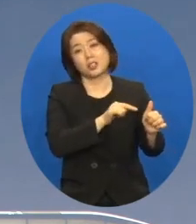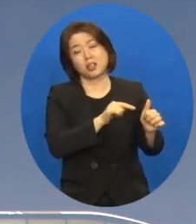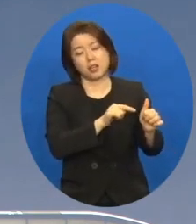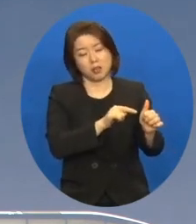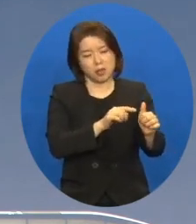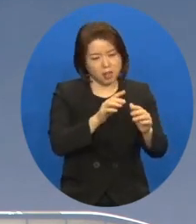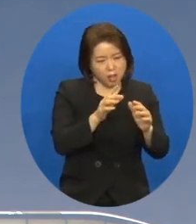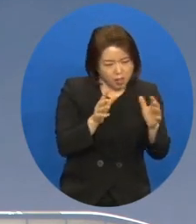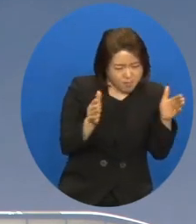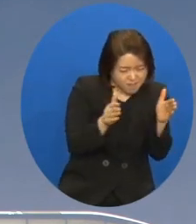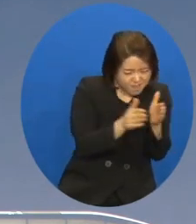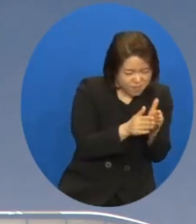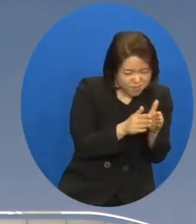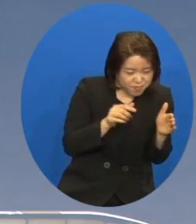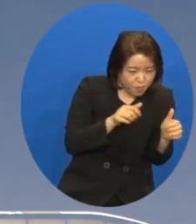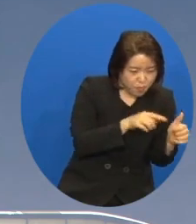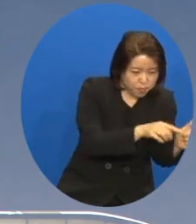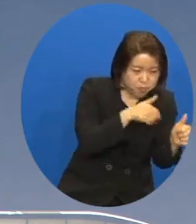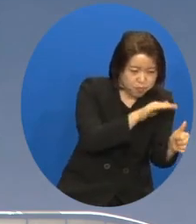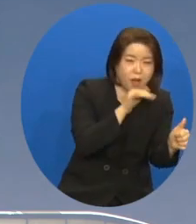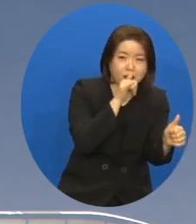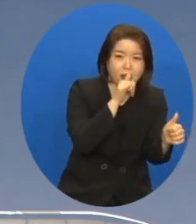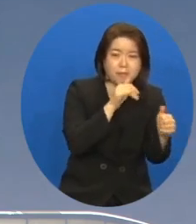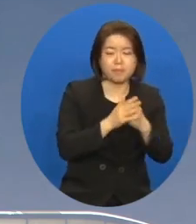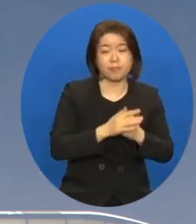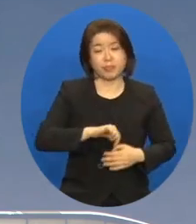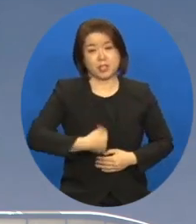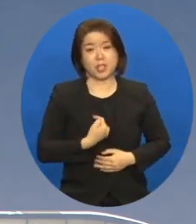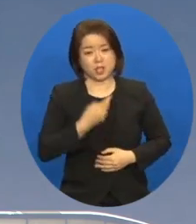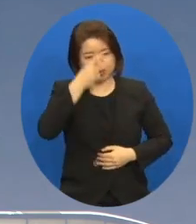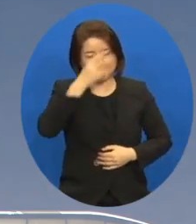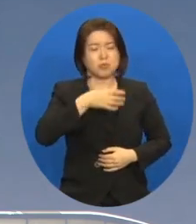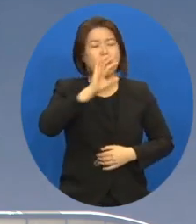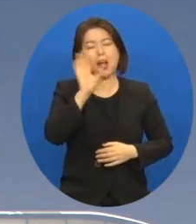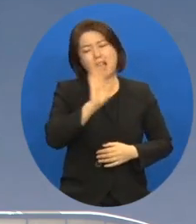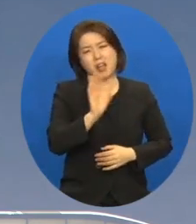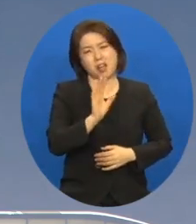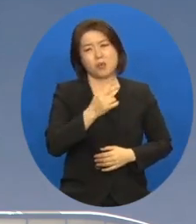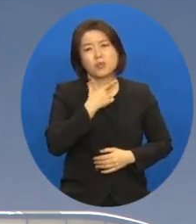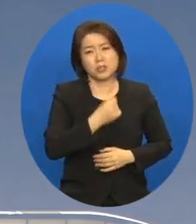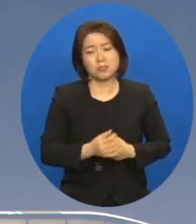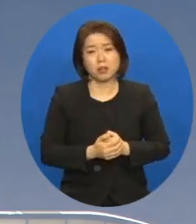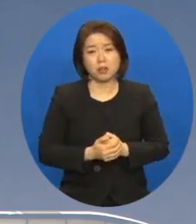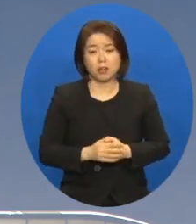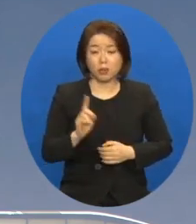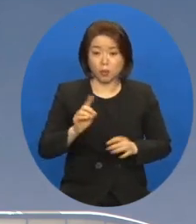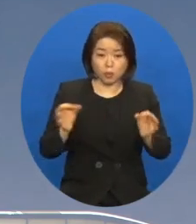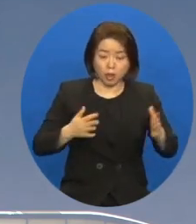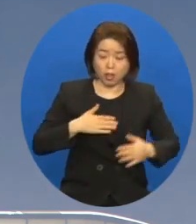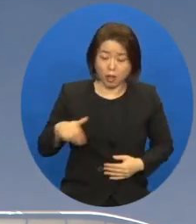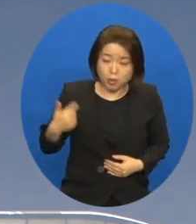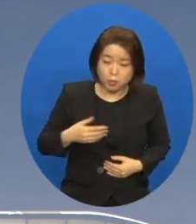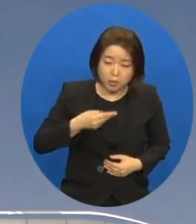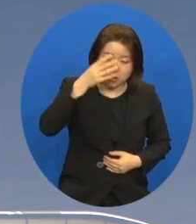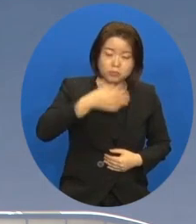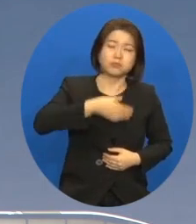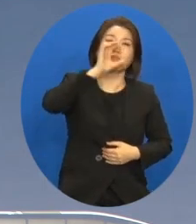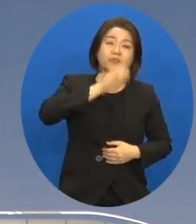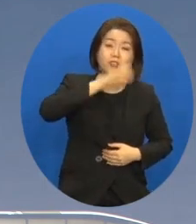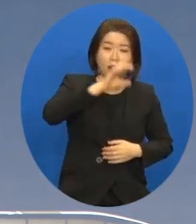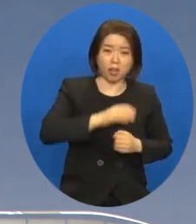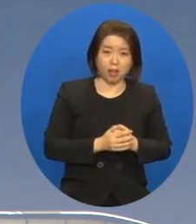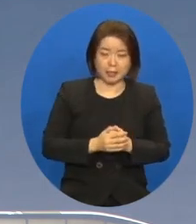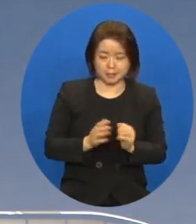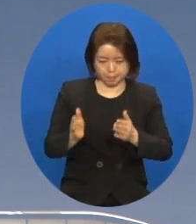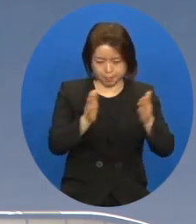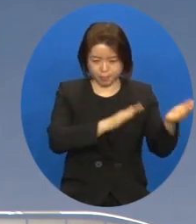겁니다. 자기도 술 안 마시고 싶은데 그냥 어느 순간에 마시고 있는 거죠. 도박에